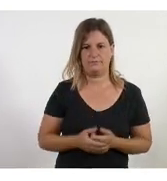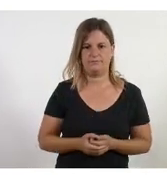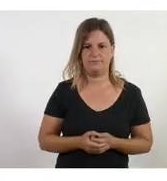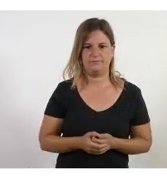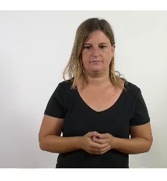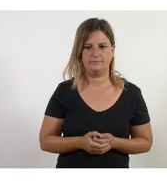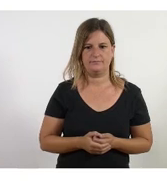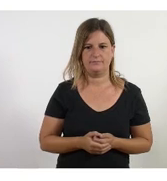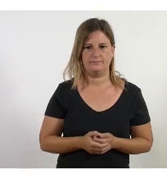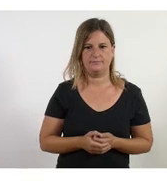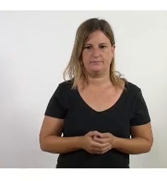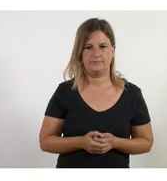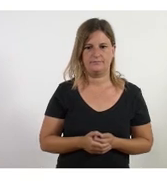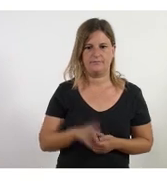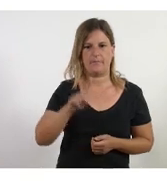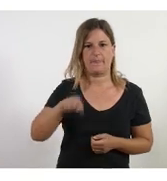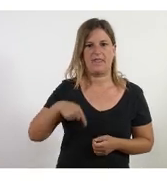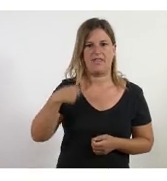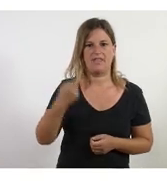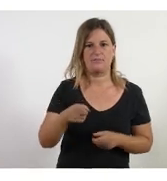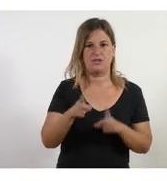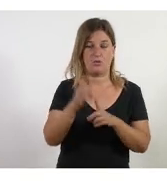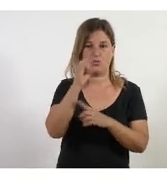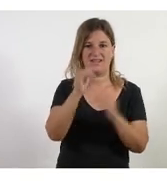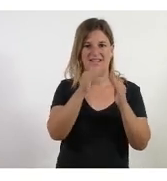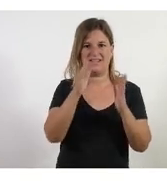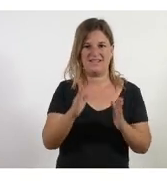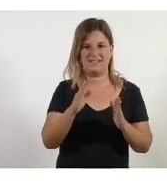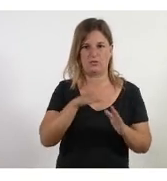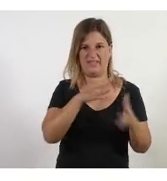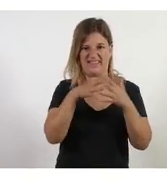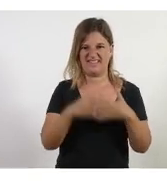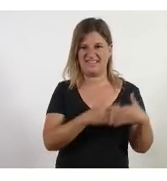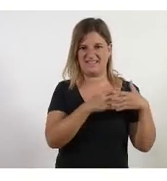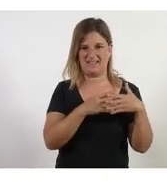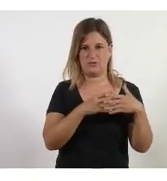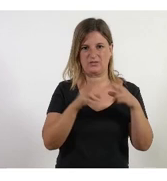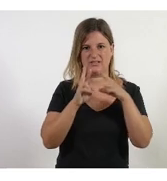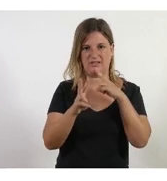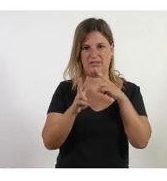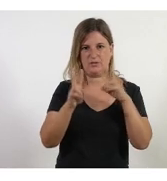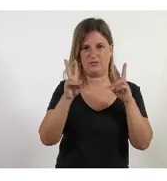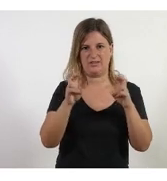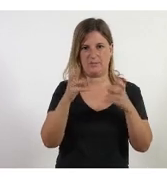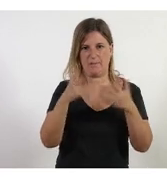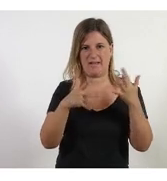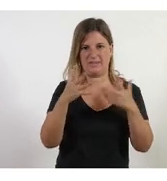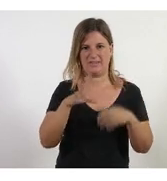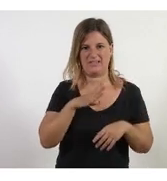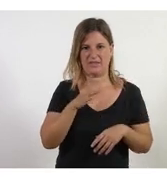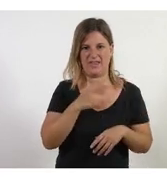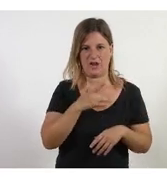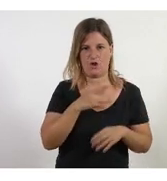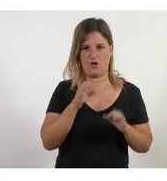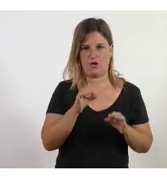I després, com diu hi ha un institut dels Estats Units que es diu HeartMath, de les matemàtiques del cor, que és molt